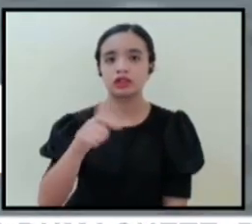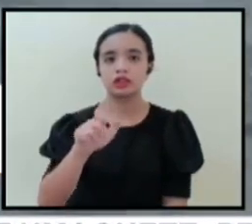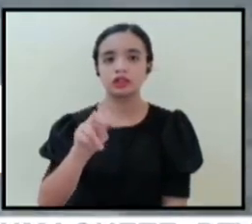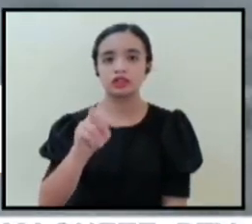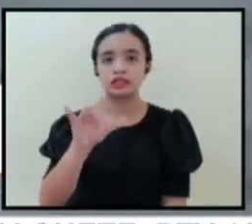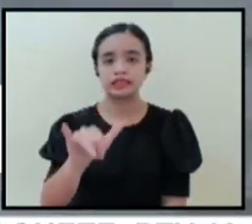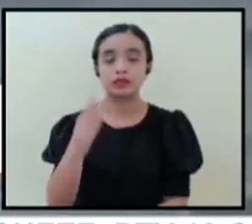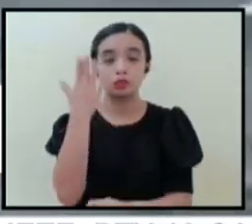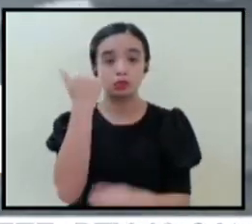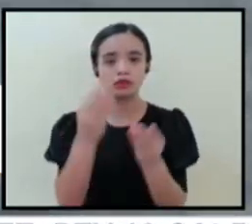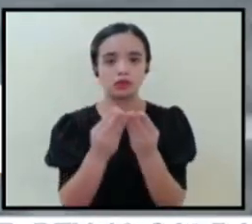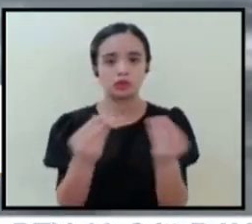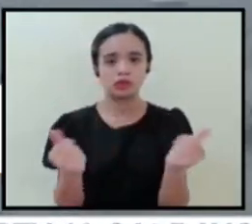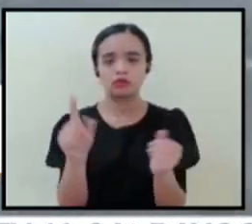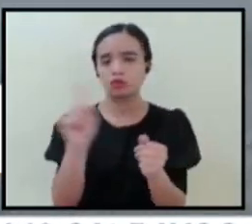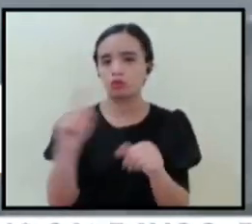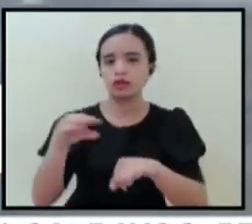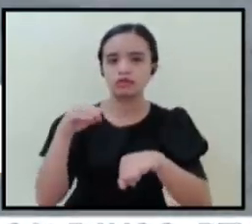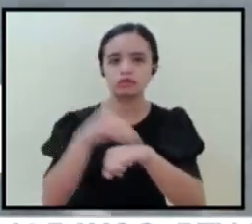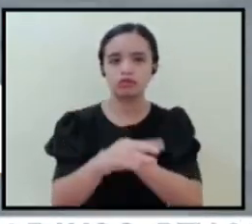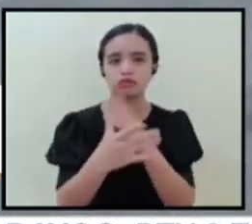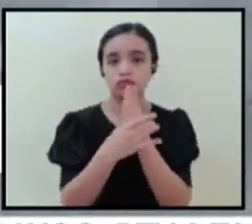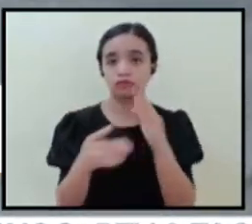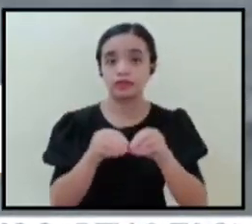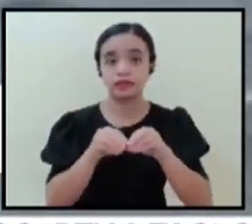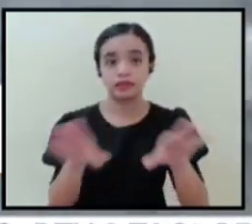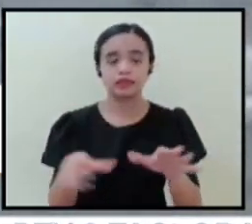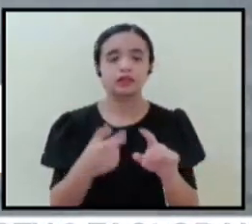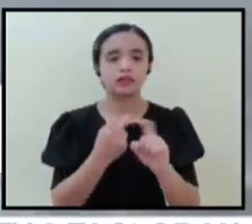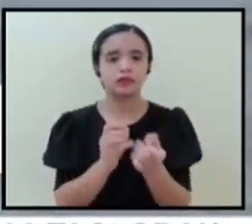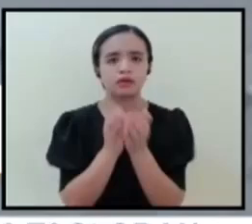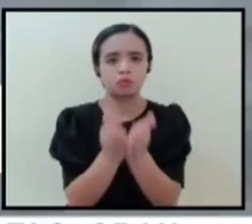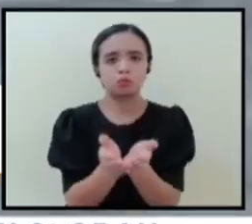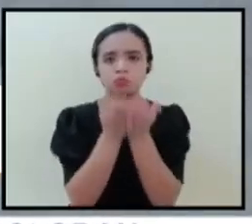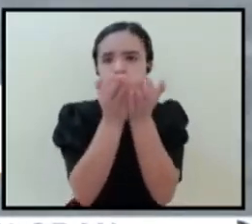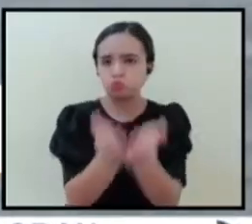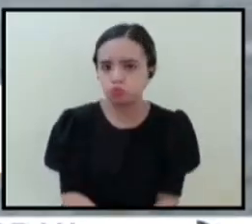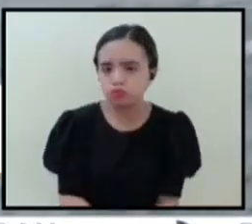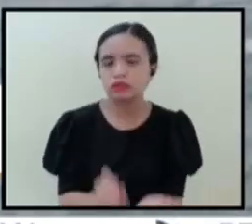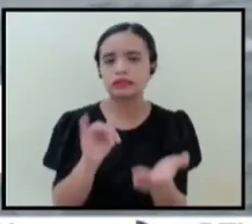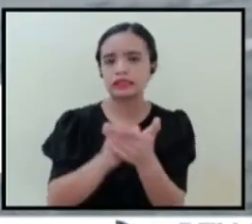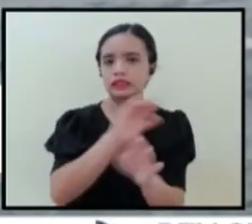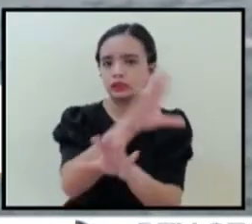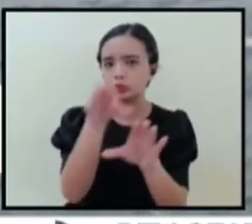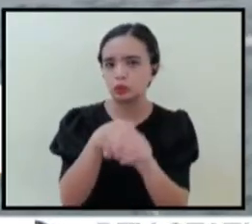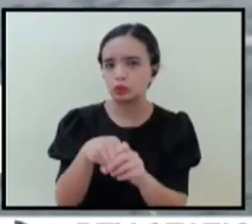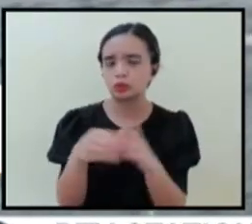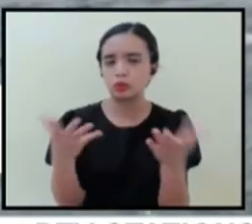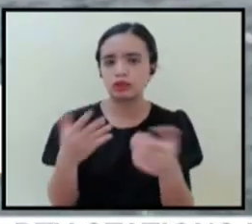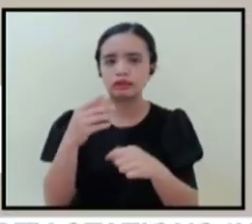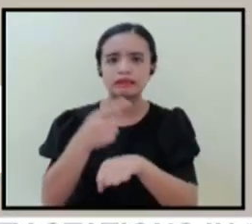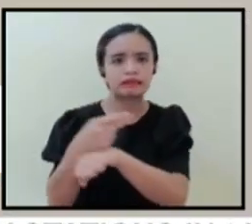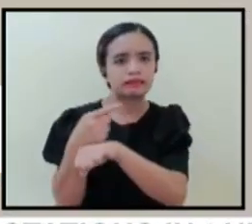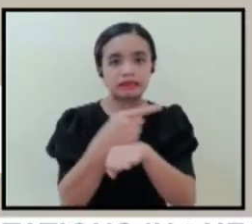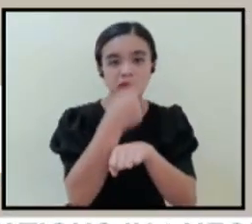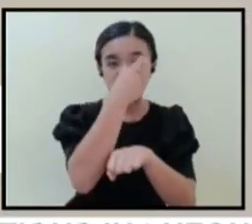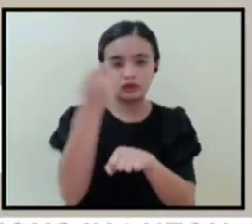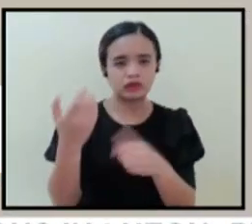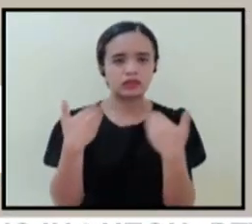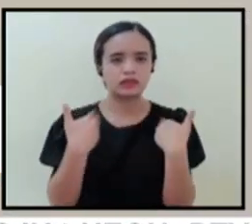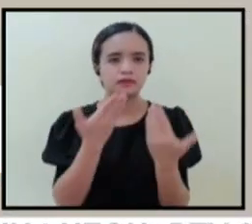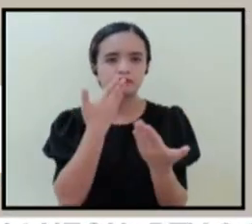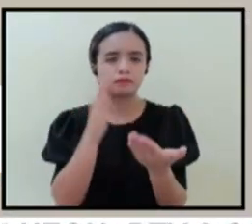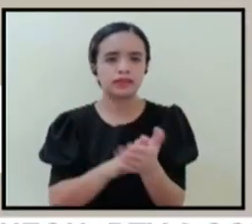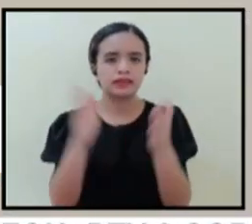spill mula sa motor tanker Terra Nova na lumubog sa katubigang sakop ng Limay, Bataan dahil sa nagdaang sama ng panahon. Simulan